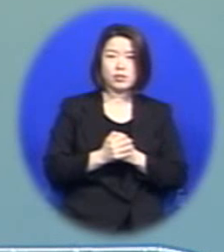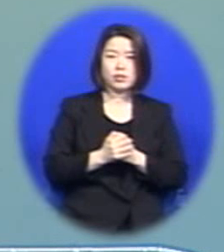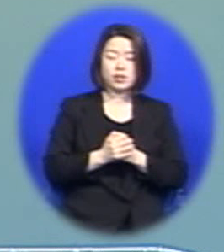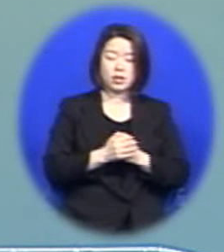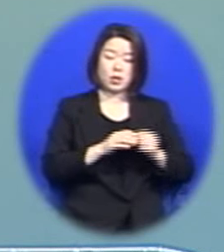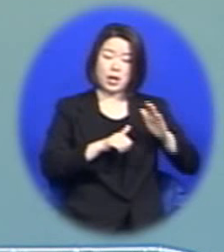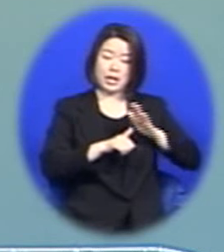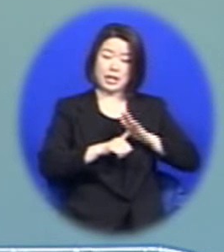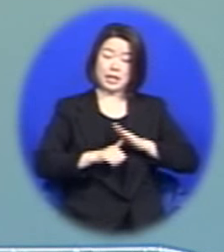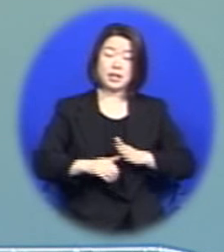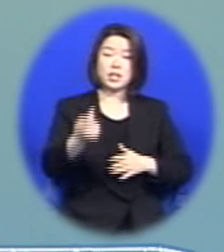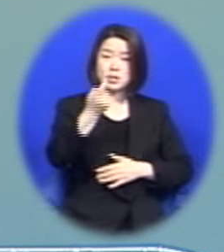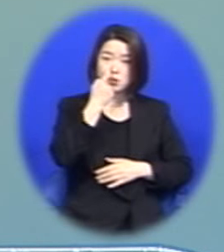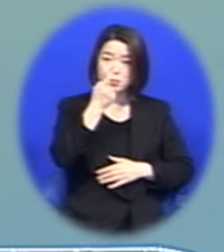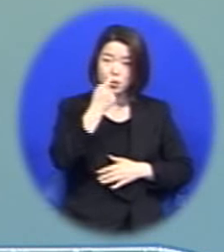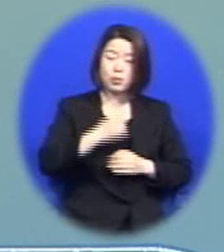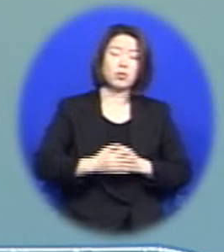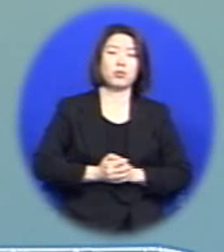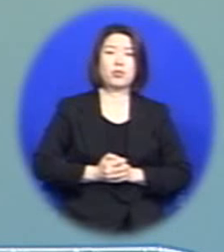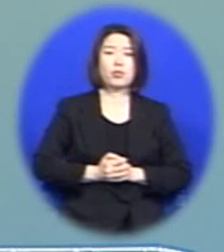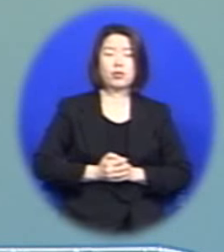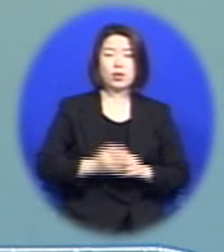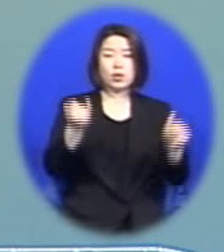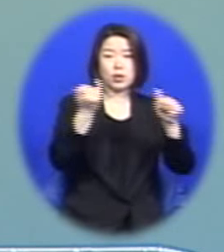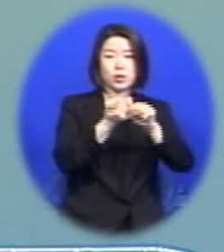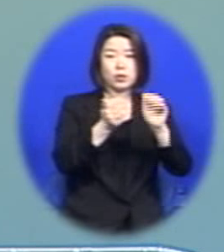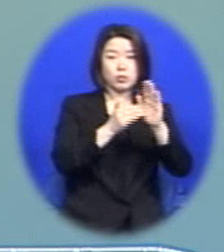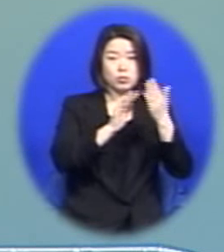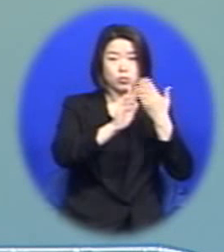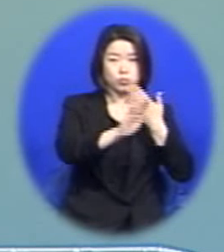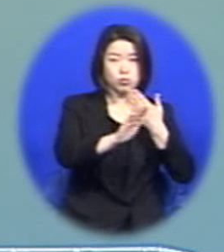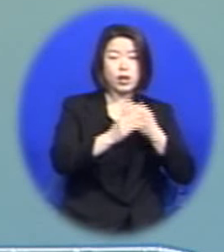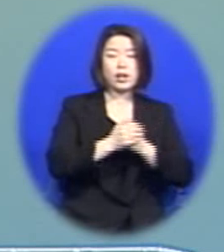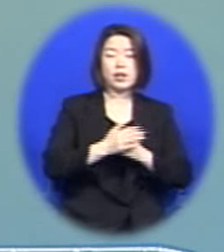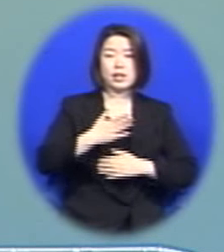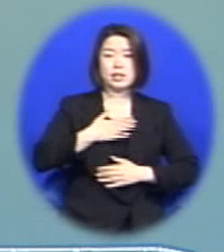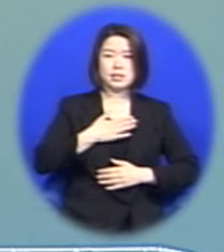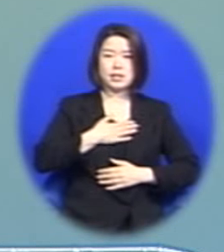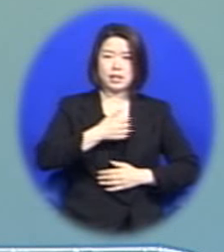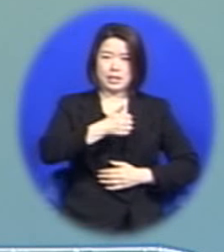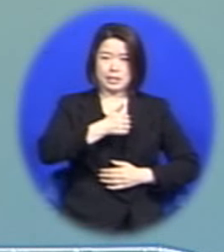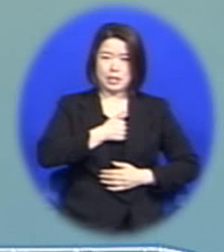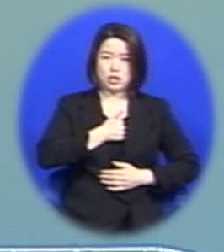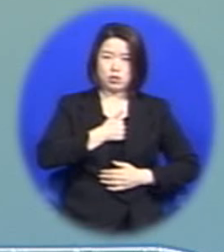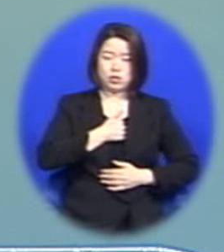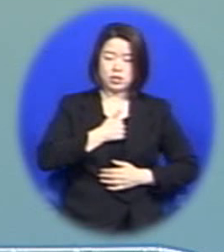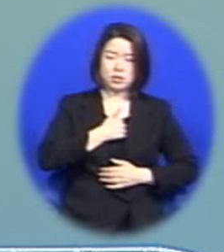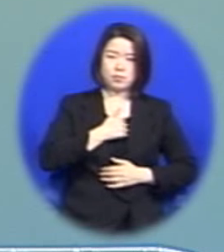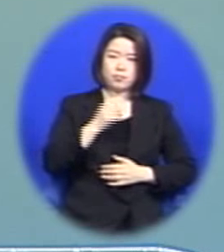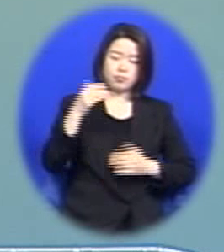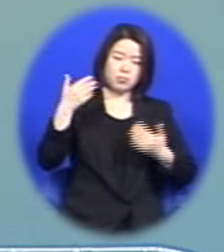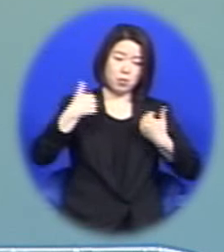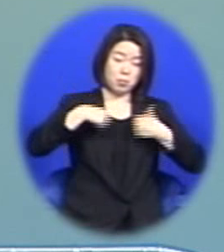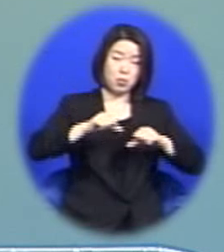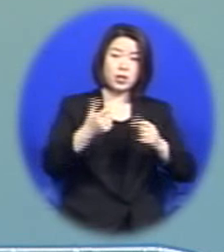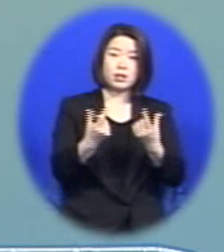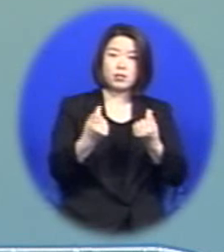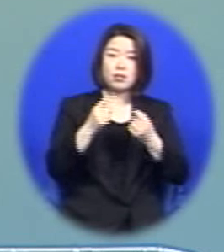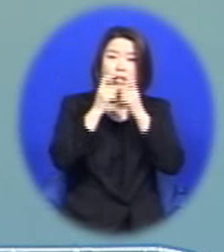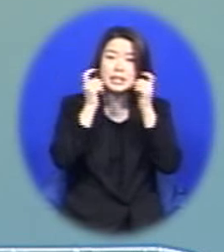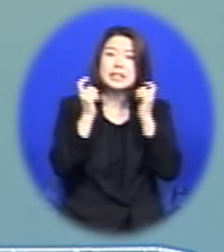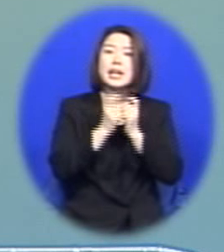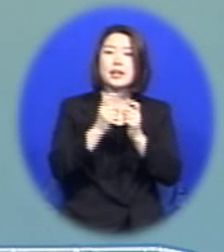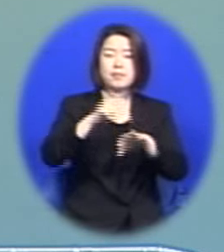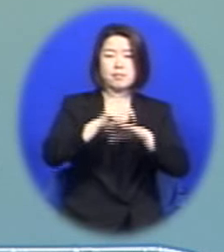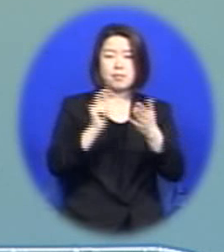인내심을 배웠어요 결혼하고 난 다음에 제 자존심을 꺾는 거 제 이기적인 마음을 꺾는 것을